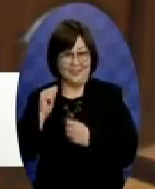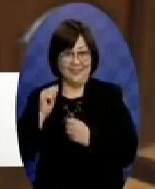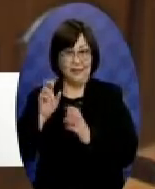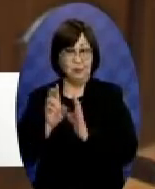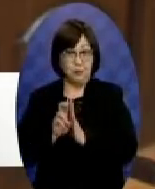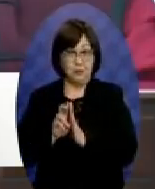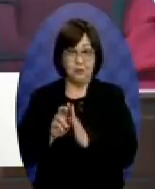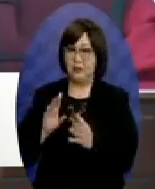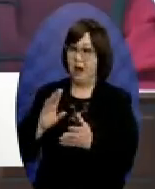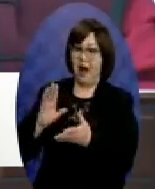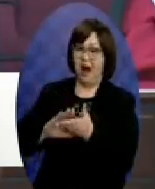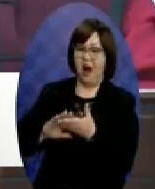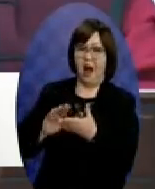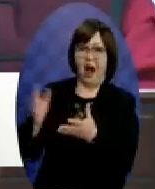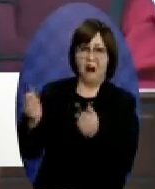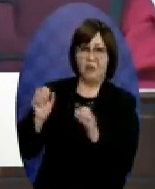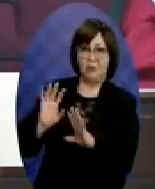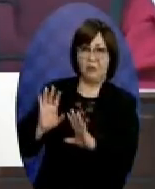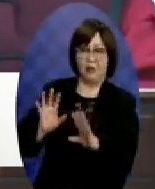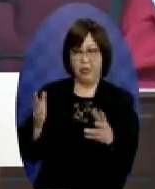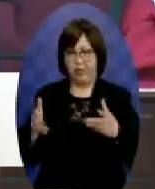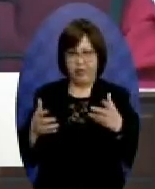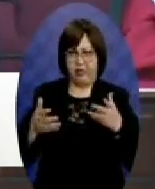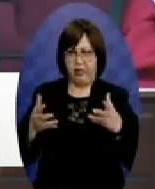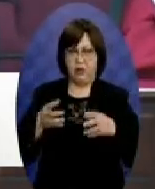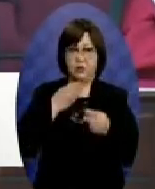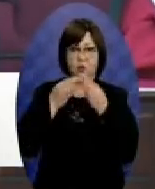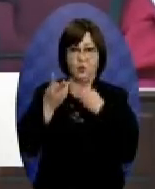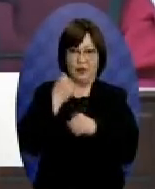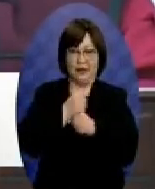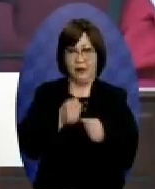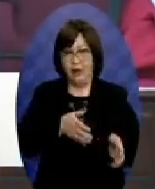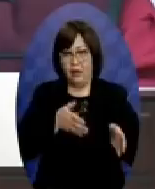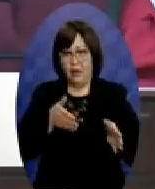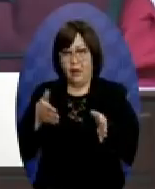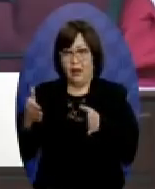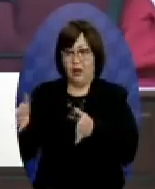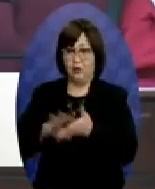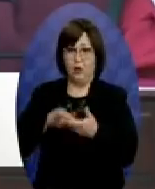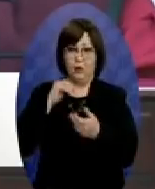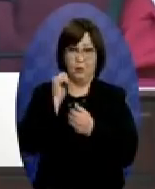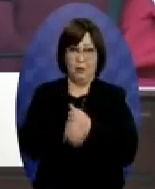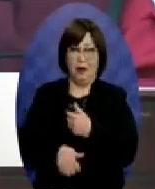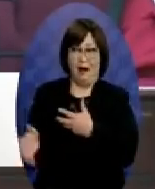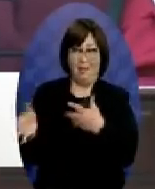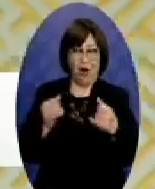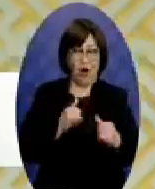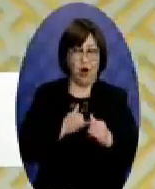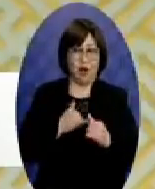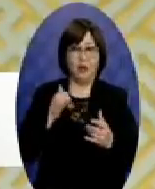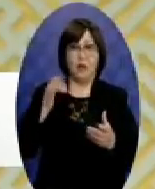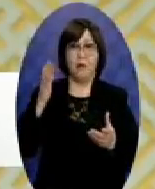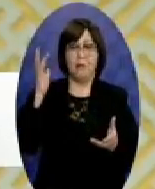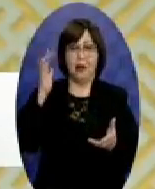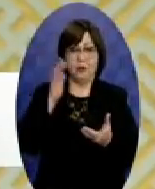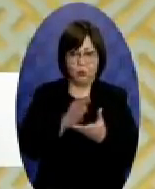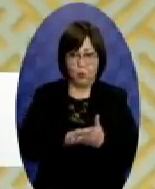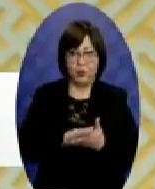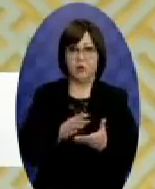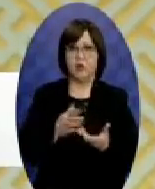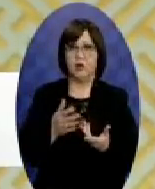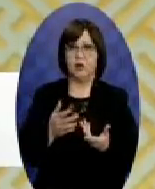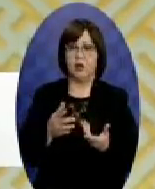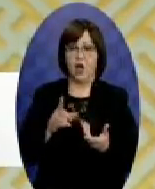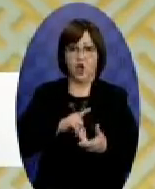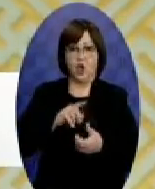гүйцэтгэх ажиллагаа олон жил үргэлжлэх, мөн хугацаагаар эргээд төлбөр авахчийн хохирлыг барагдуулах, хөндөгдсөн эрхийг сэргээн эдлүүлэхгүй байх